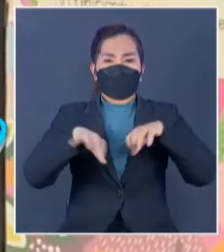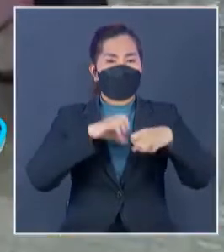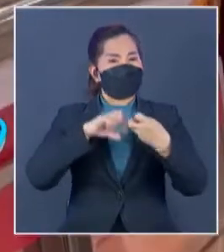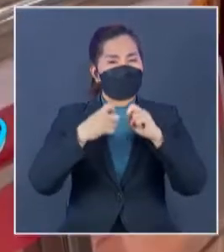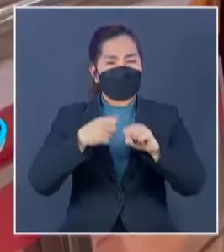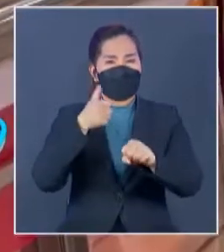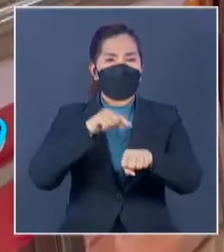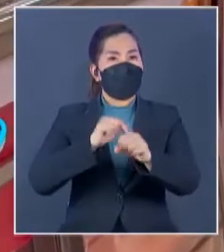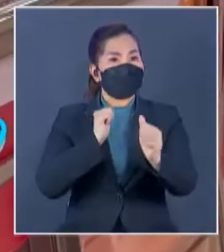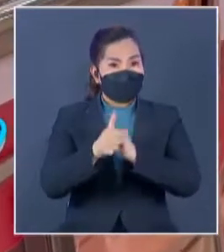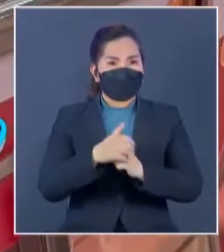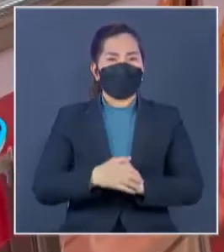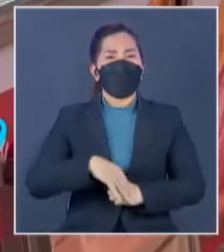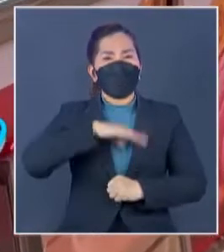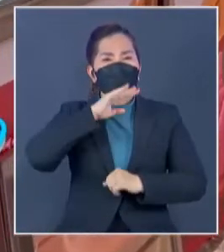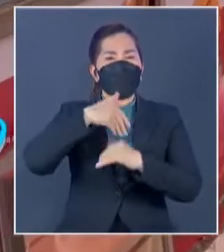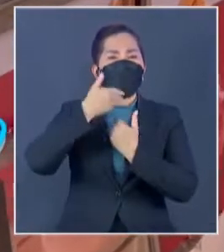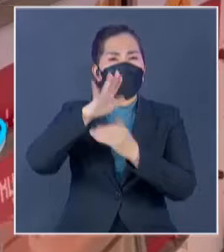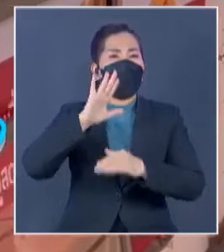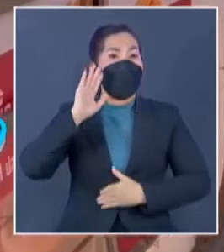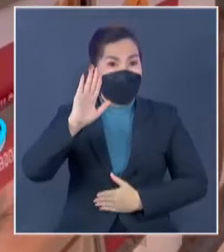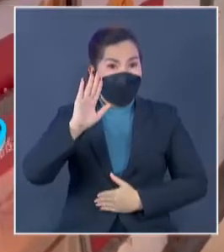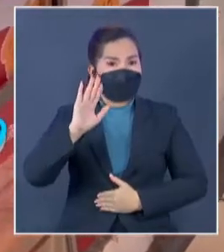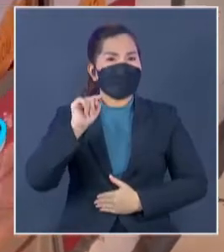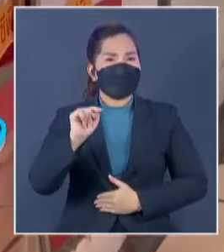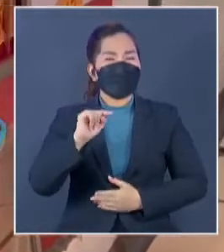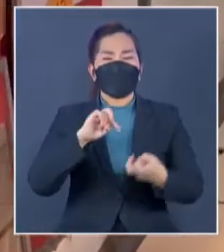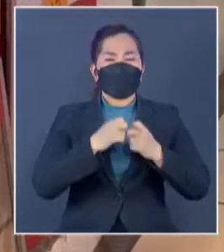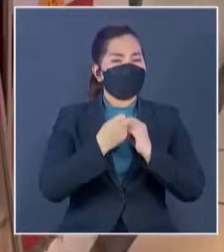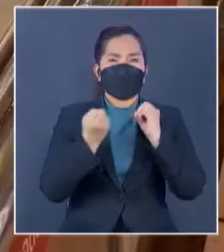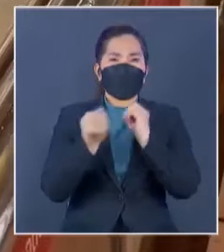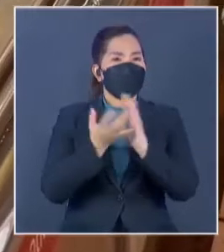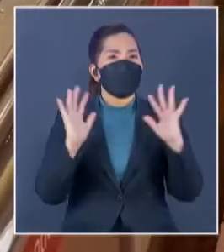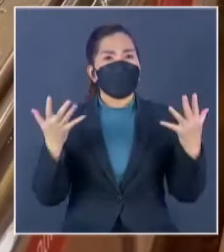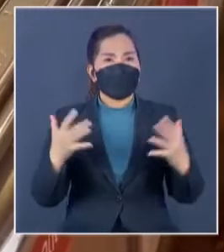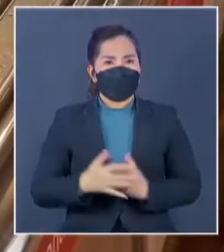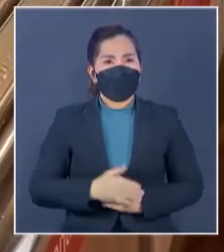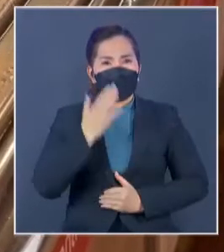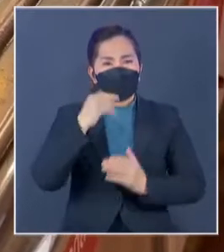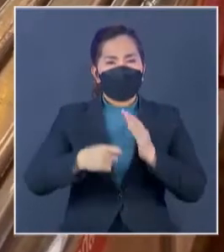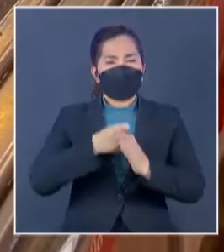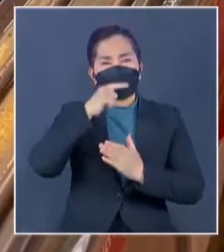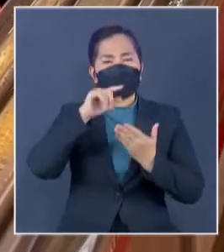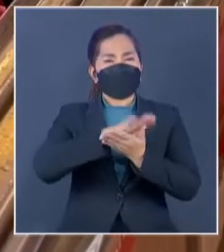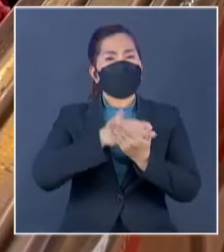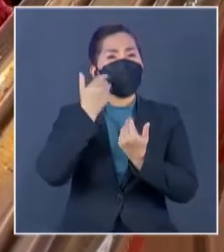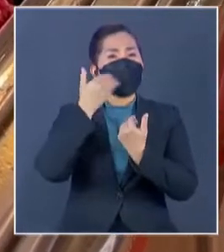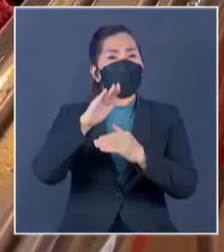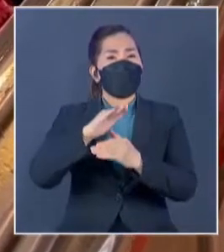ส่วนการห้ามส่งออกสุกรนั้นนายภูสิทธิ์ก็ยืนยันว่าไม่มีผลกระทบใดๆนะคะเพราะว่าไทยเองก็ส่งออกสุก